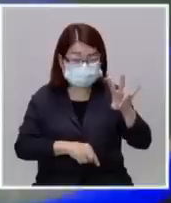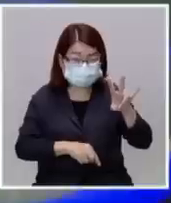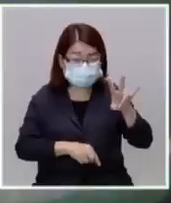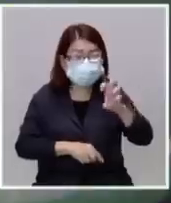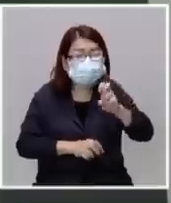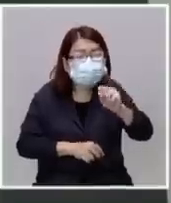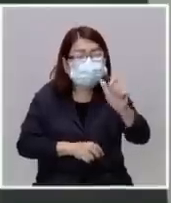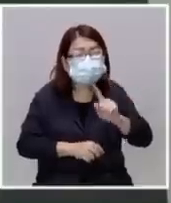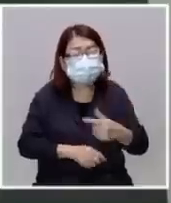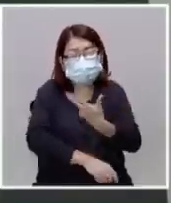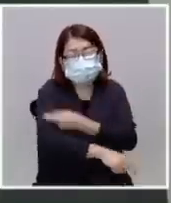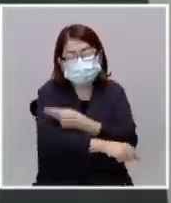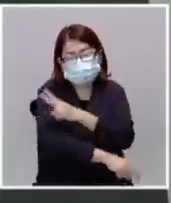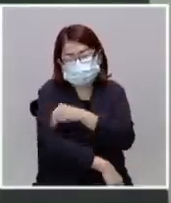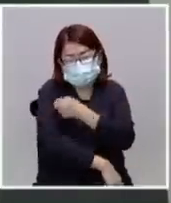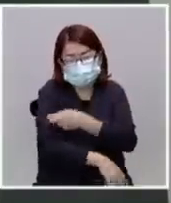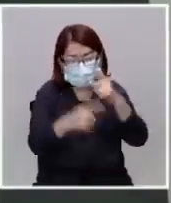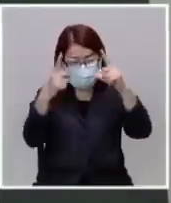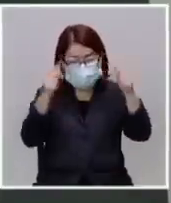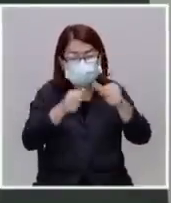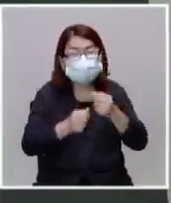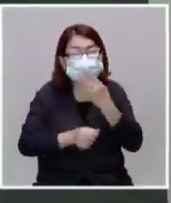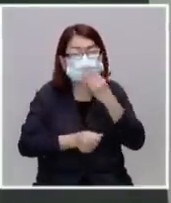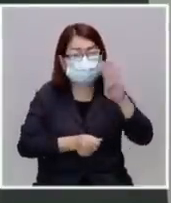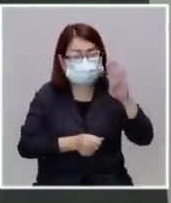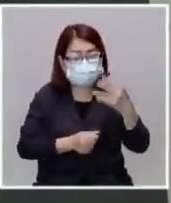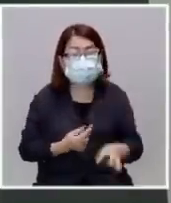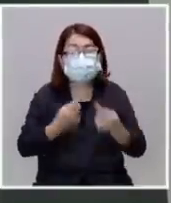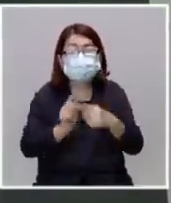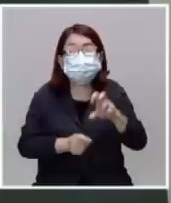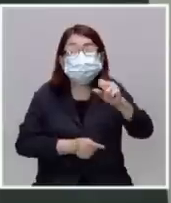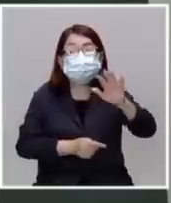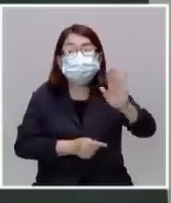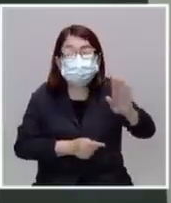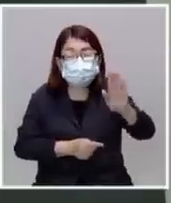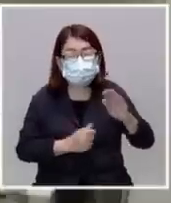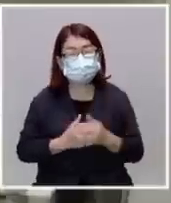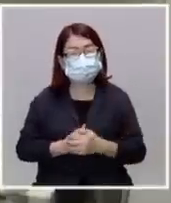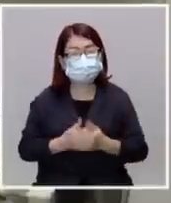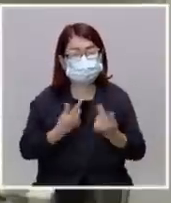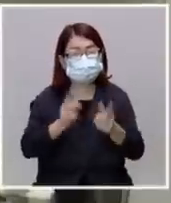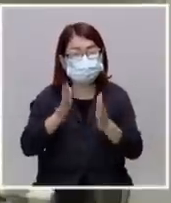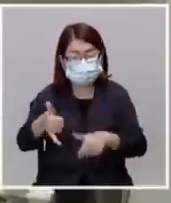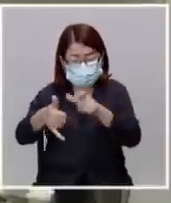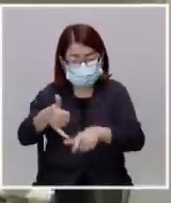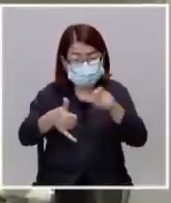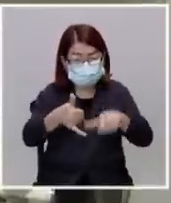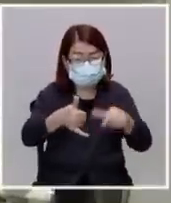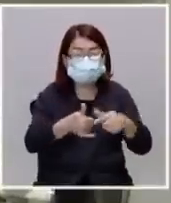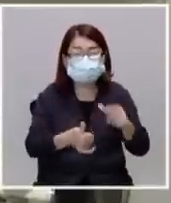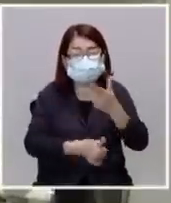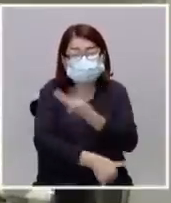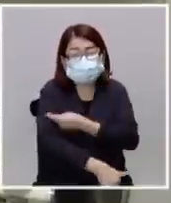ลองกับกลุ่มบุคลากรทางการแพทย์ในบราซิลค่ะอย่างไรก็ตามผลการทดลองดังกล่าวระบุว่าผู้เข้าร่วมที่ไม่ได้รับการฉีดประม